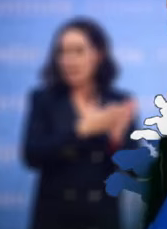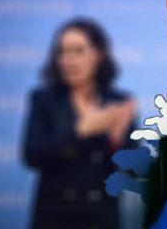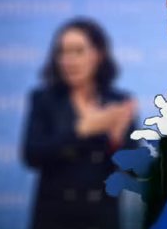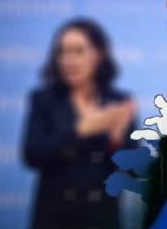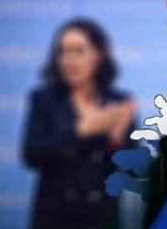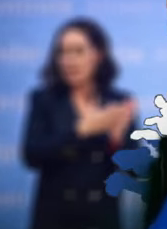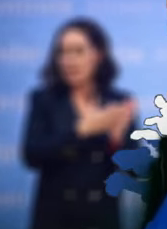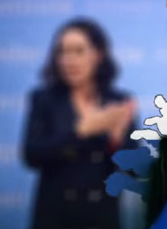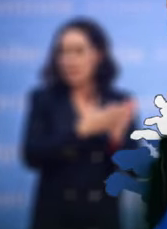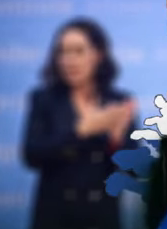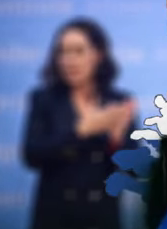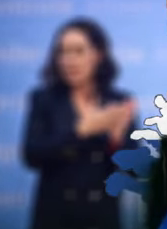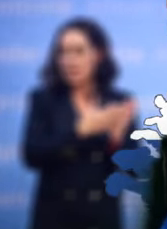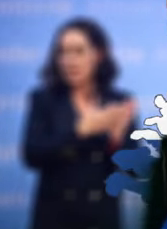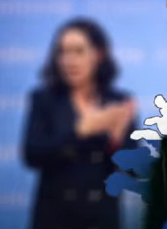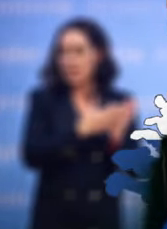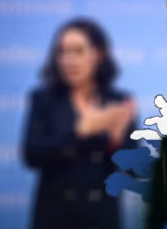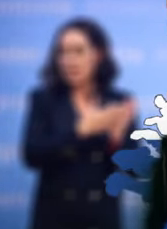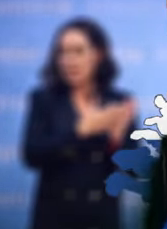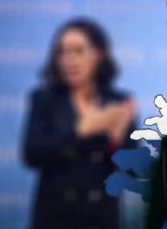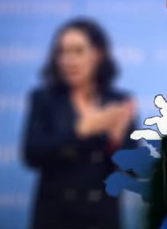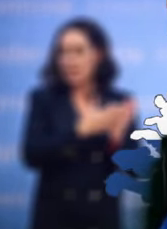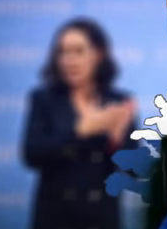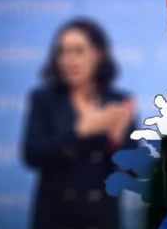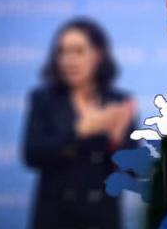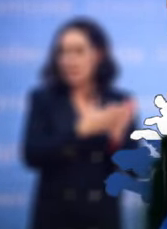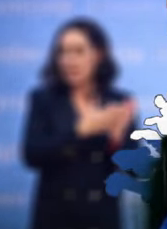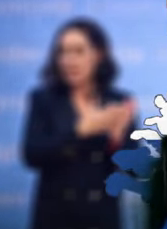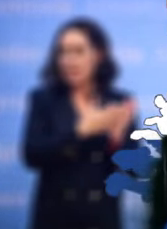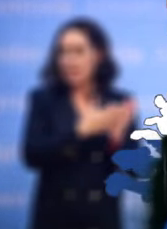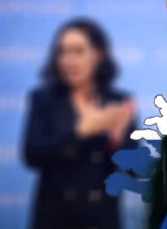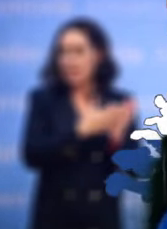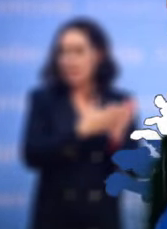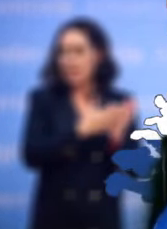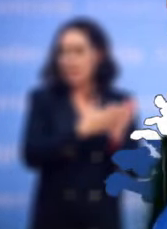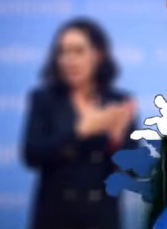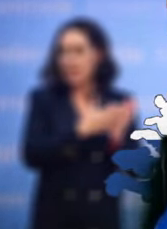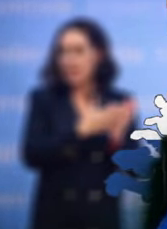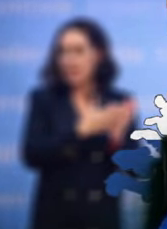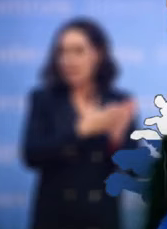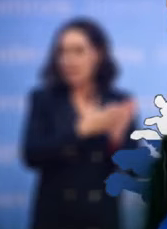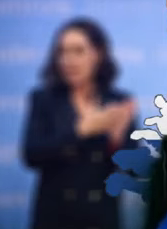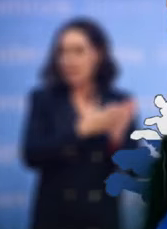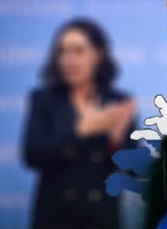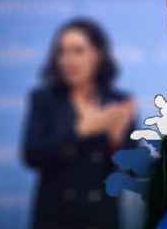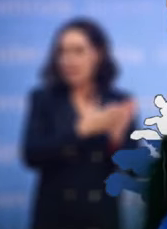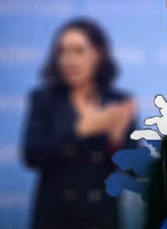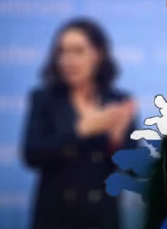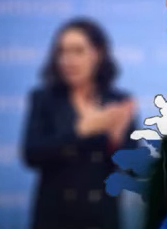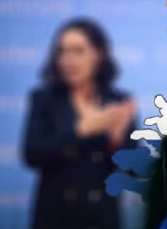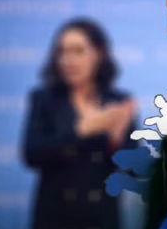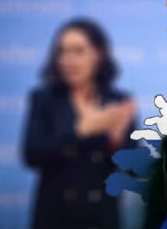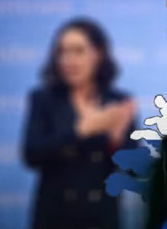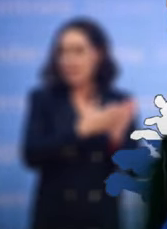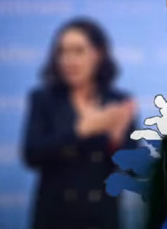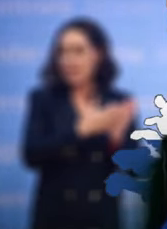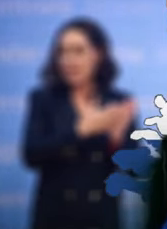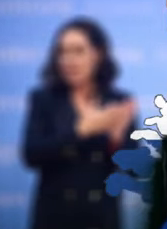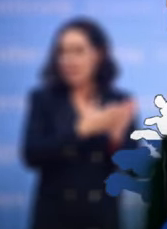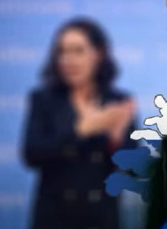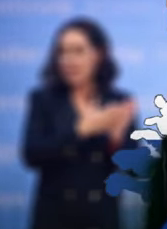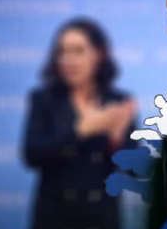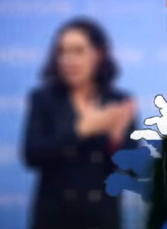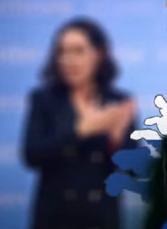na 14 januari. Of we dan echt verder in de lockdown gaan. Of dat we toch langzamerhand eruit gaan.